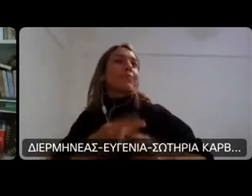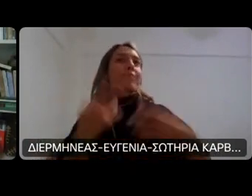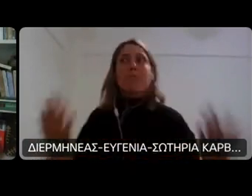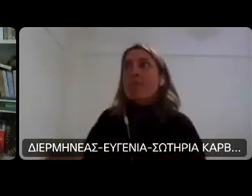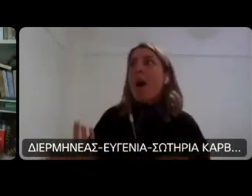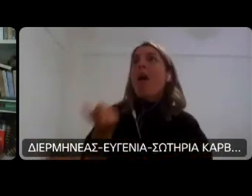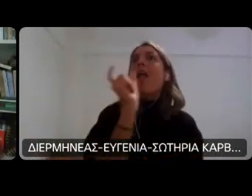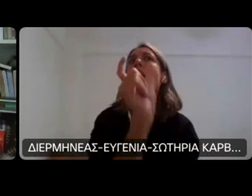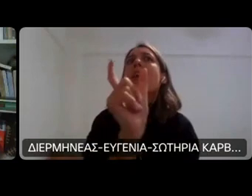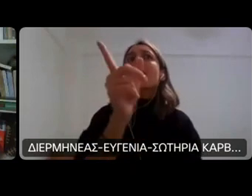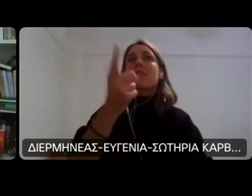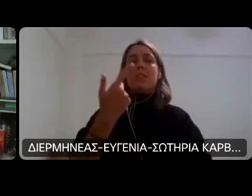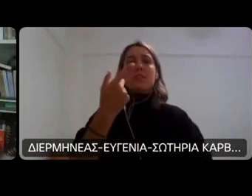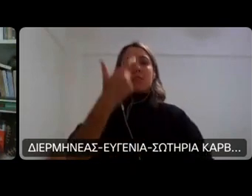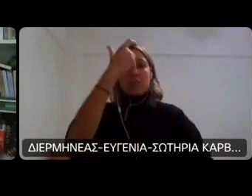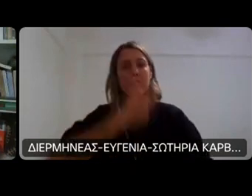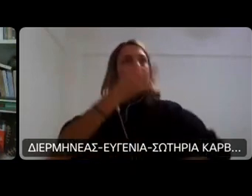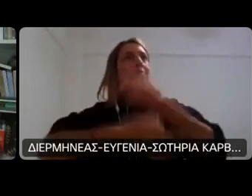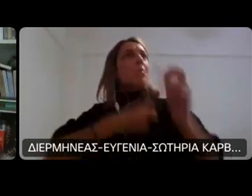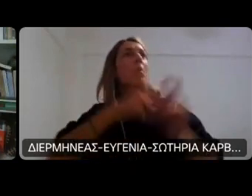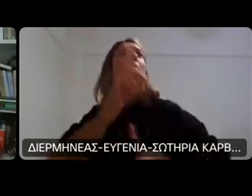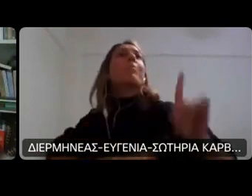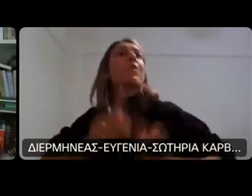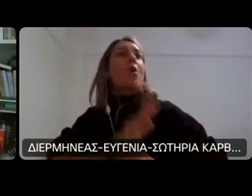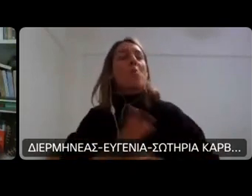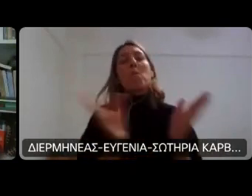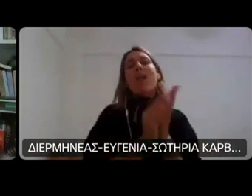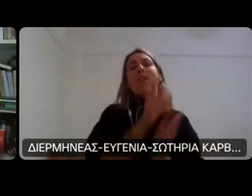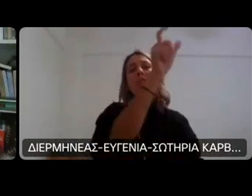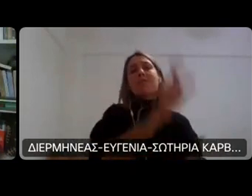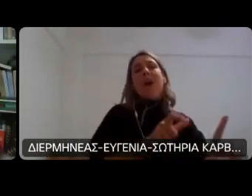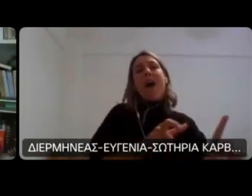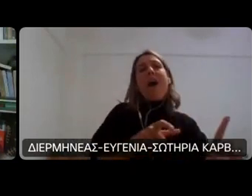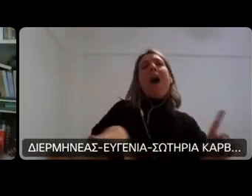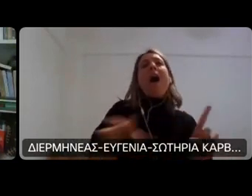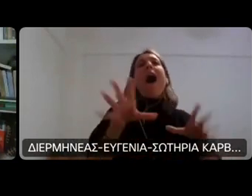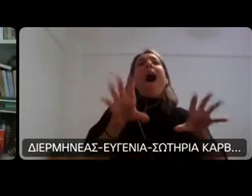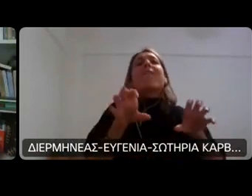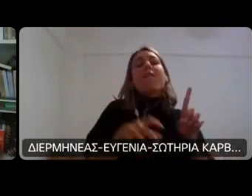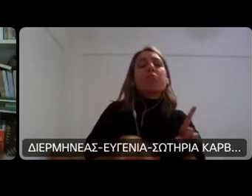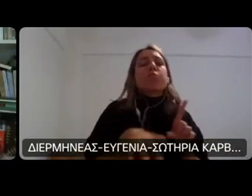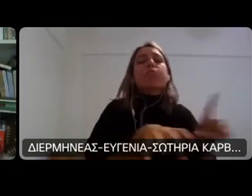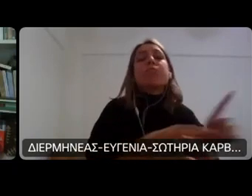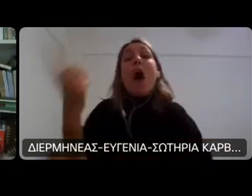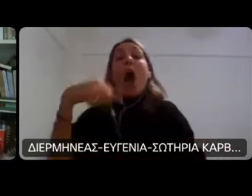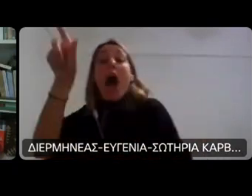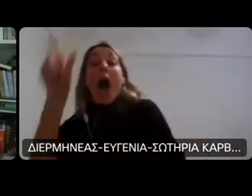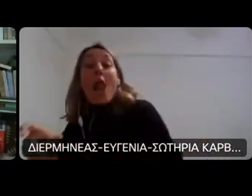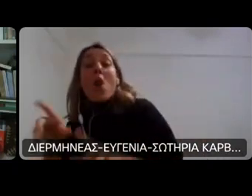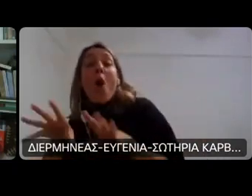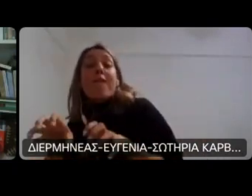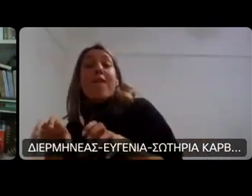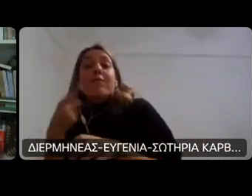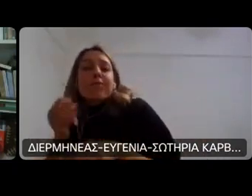λέξεις? Ένας φίλος μου βγάζει τη σκύλα του βόλτα και ο σκύλος ενός άλλου σκυλομπαμπά κάνει να τη μυρίσει. Γνωρίζεται με το δικό σου.